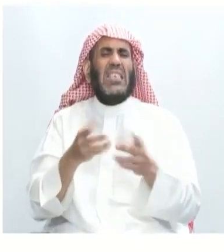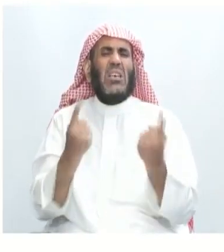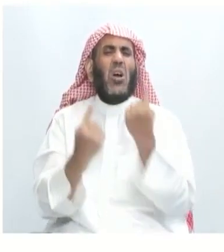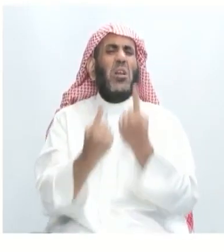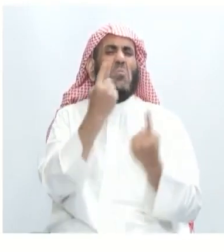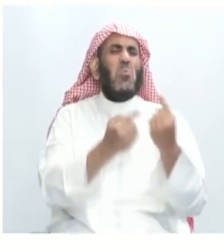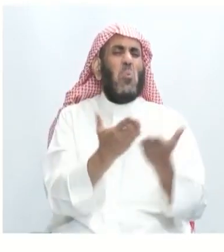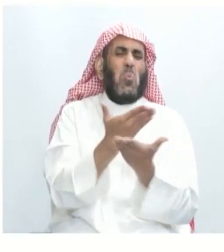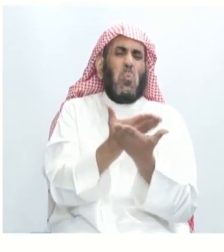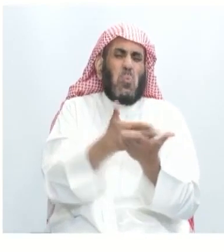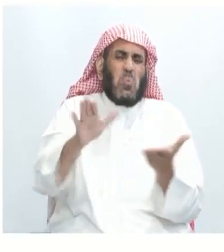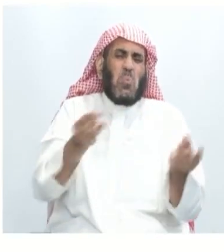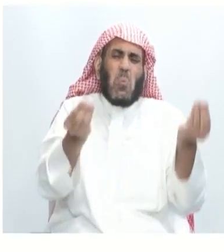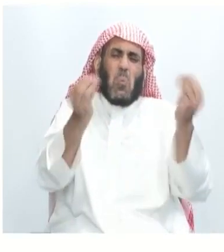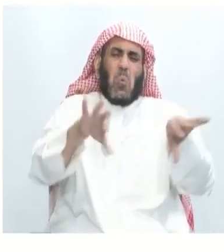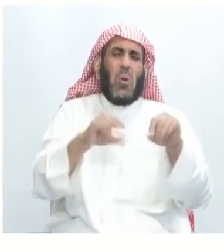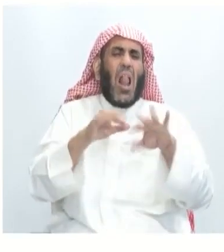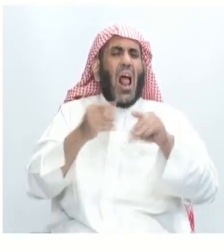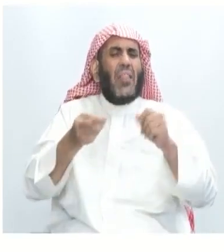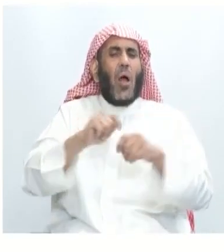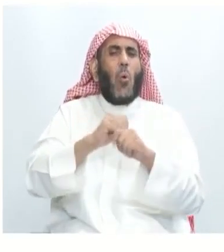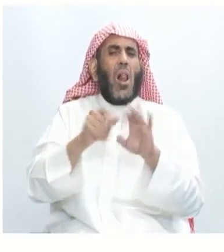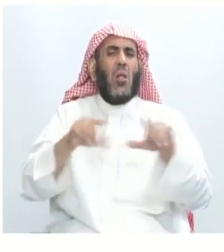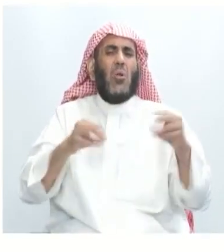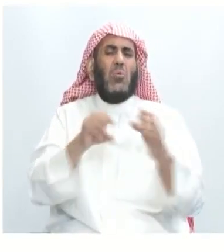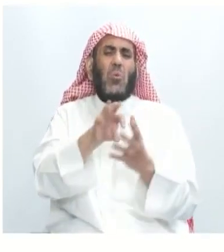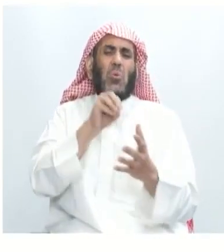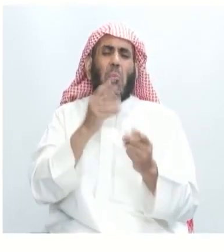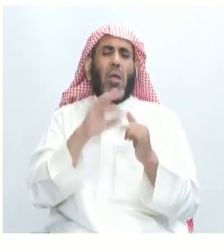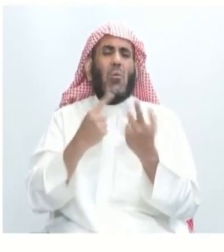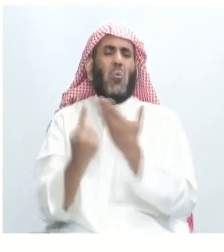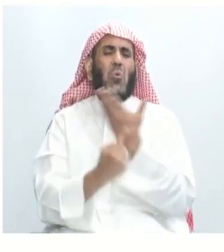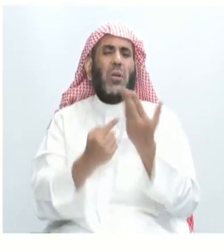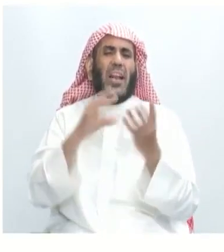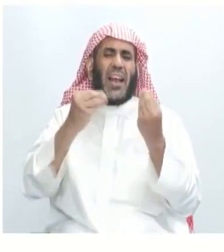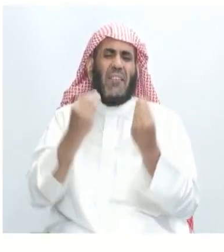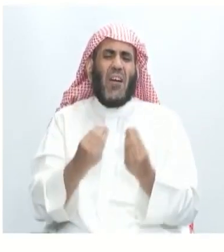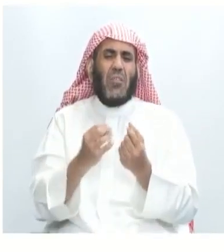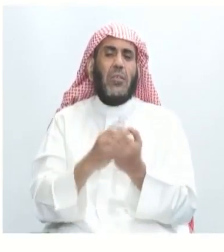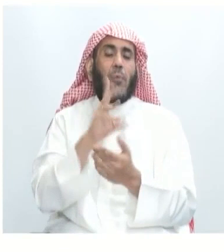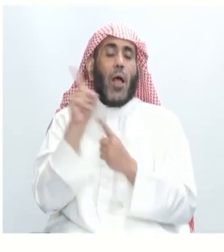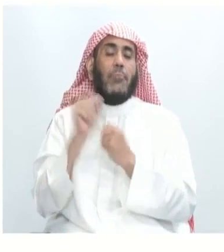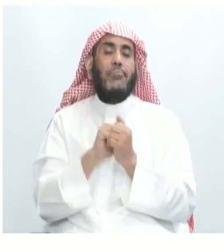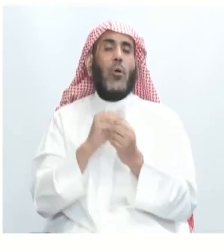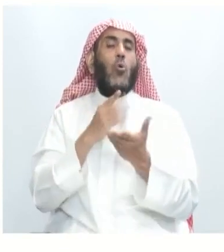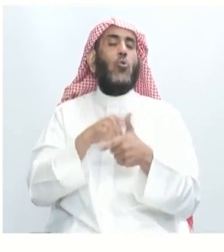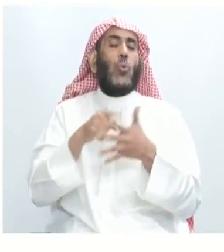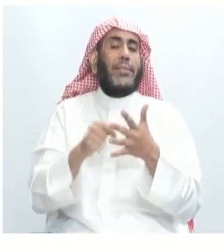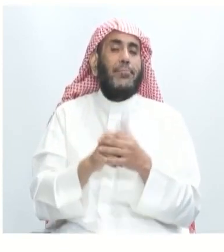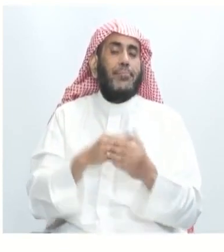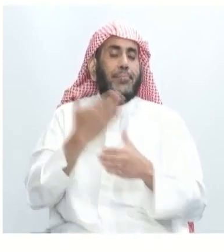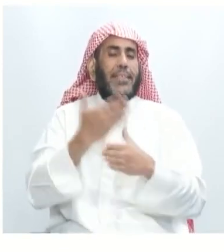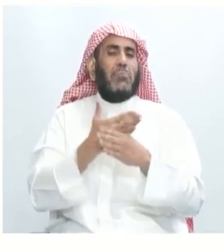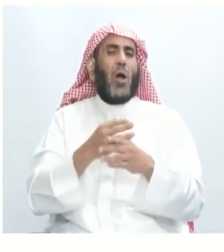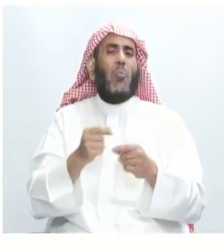النظام البيئي للارض وبالتالي التراجع في مواردها الطبيعيه وانخفاض انتاجها ولاحظ هنا خطوات اسباب